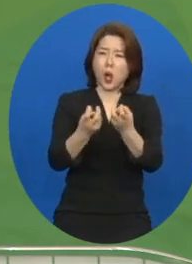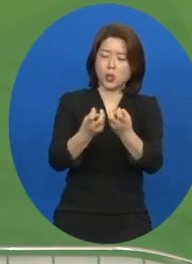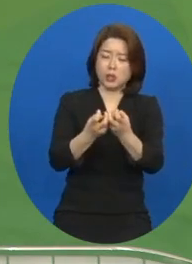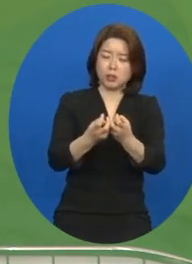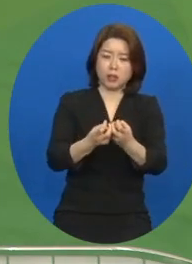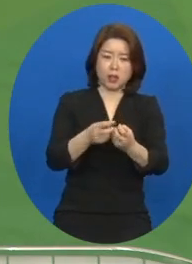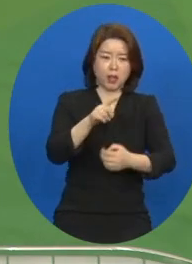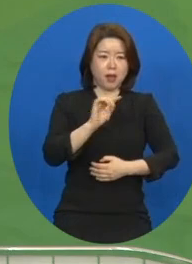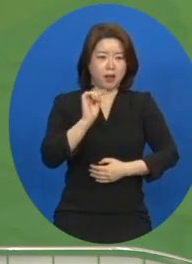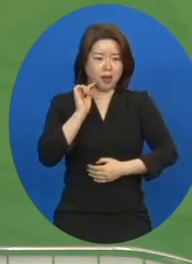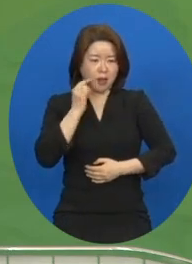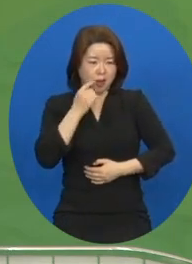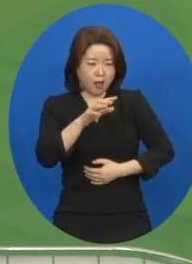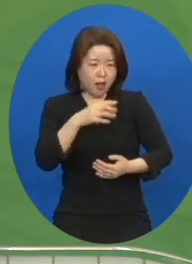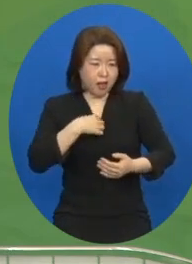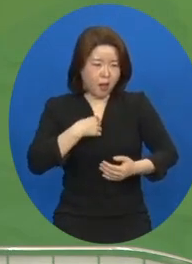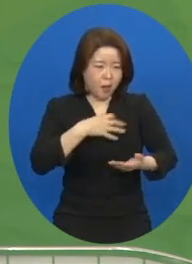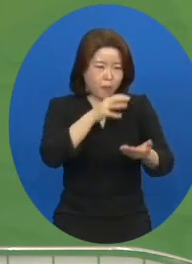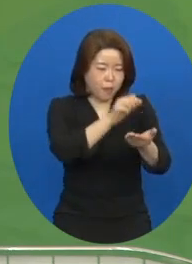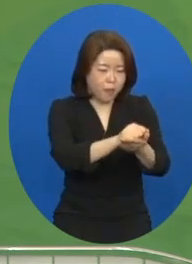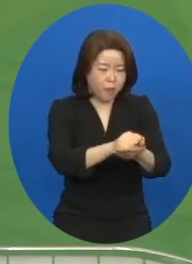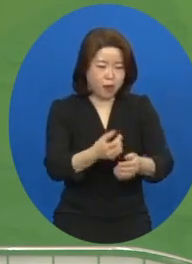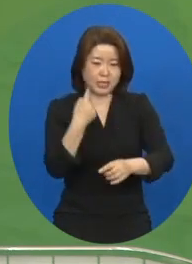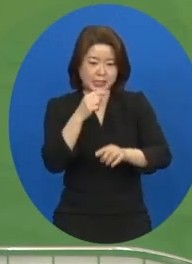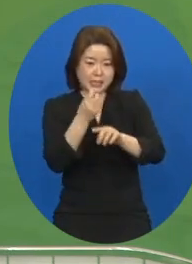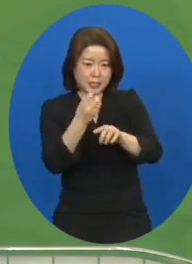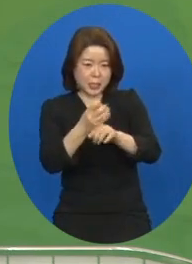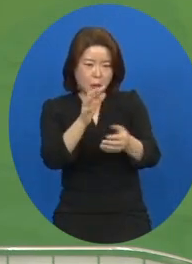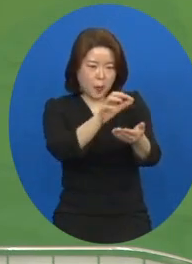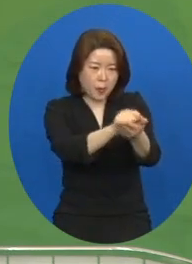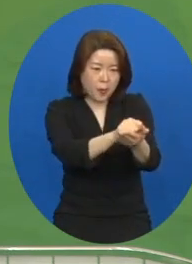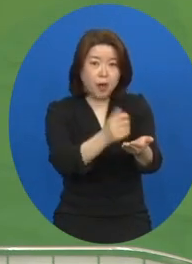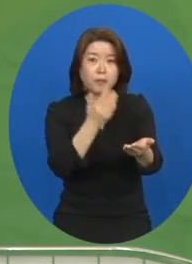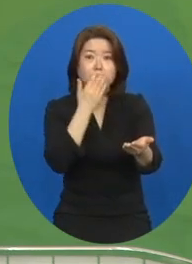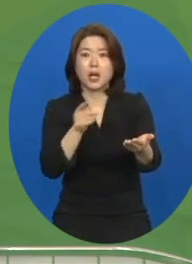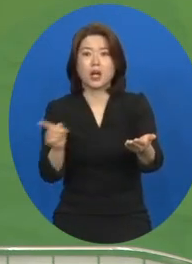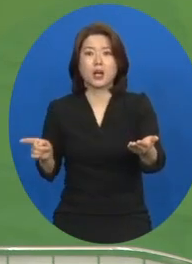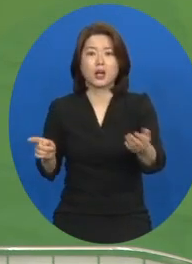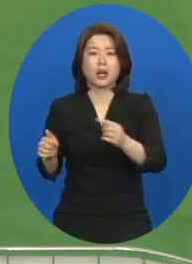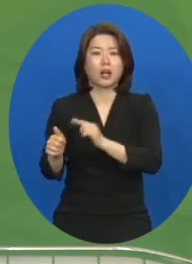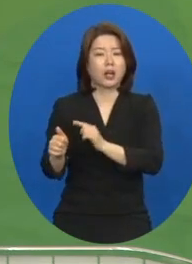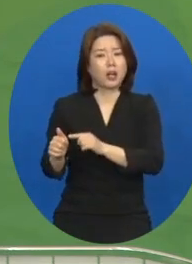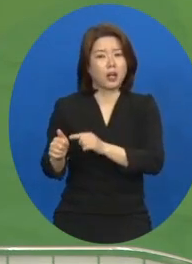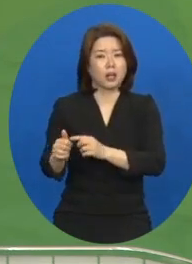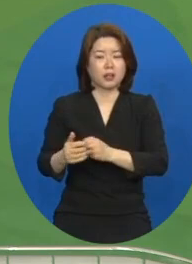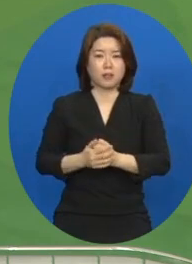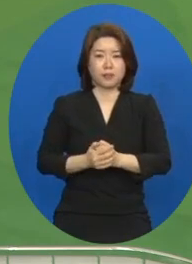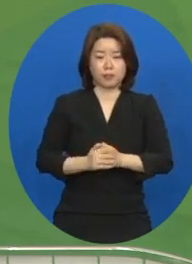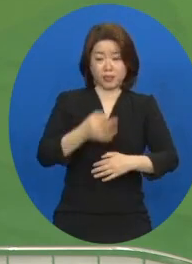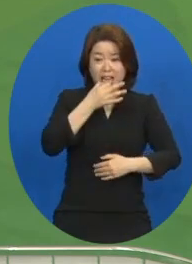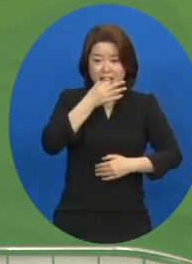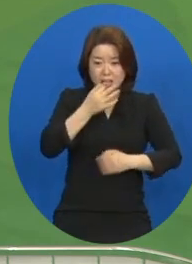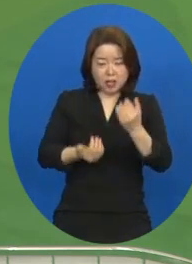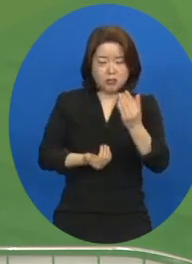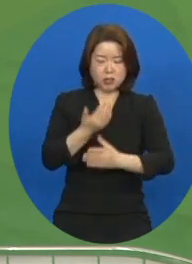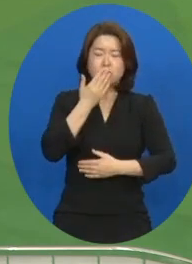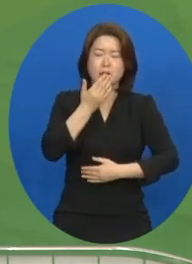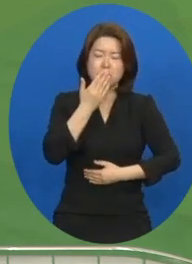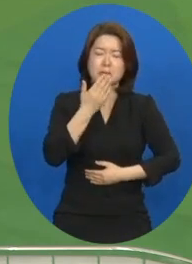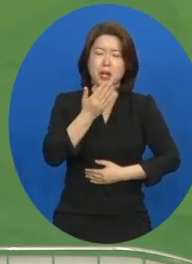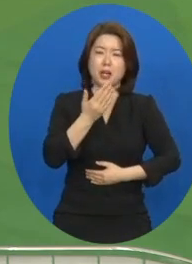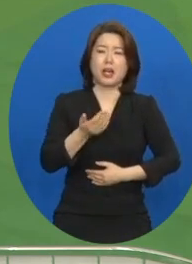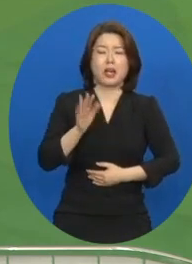외투에 은혜 금덩어리에 손을 댈 수 있냐 말입니다. 아, 탐심은 생길 수 있죠.